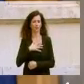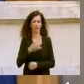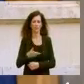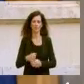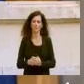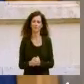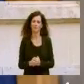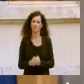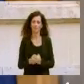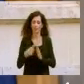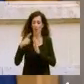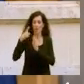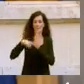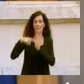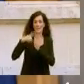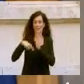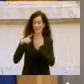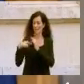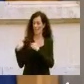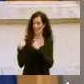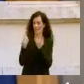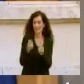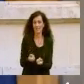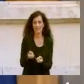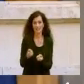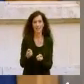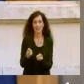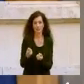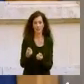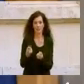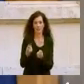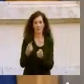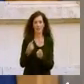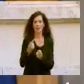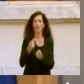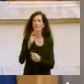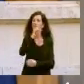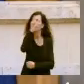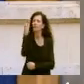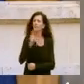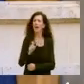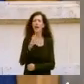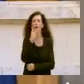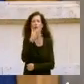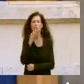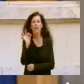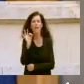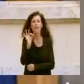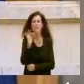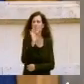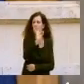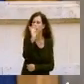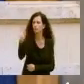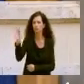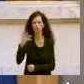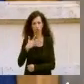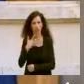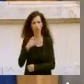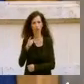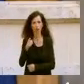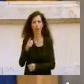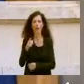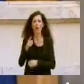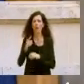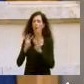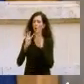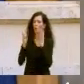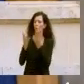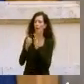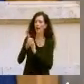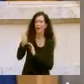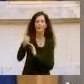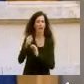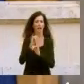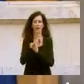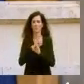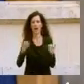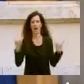tutti questi mesi la bellezza dell'italia lo dobbiamo dire con forza non è mai andata in quarantena